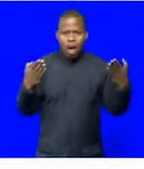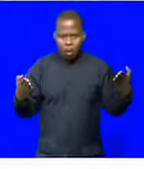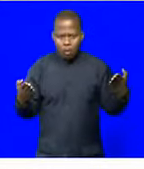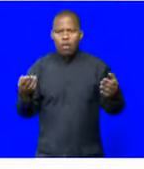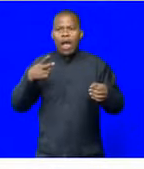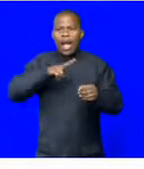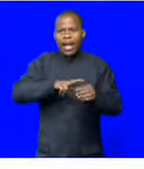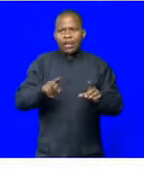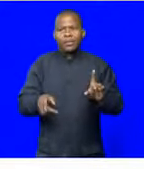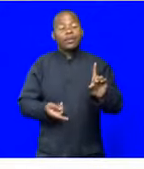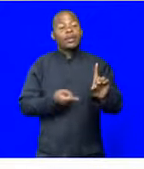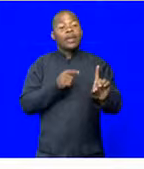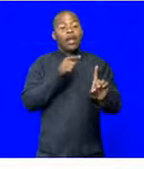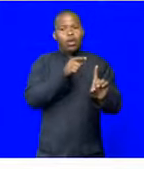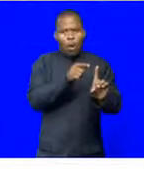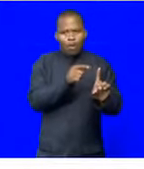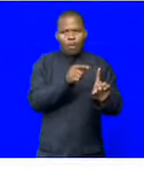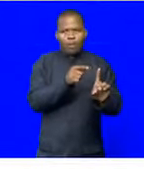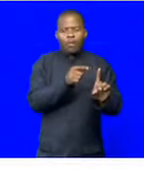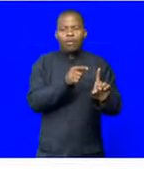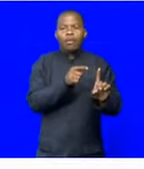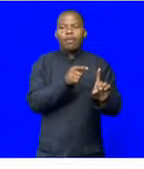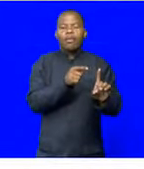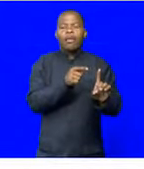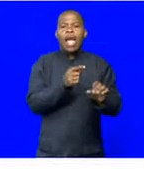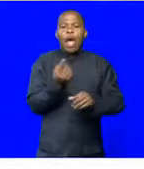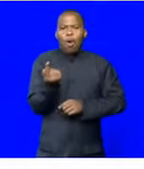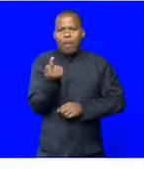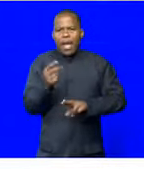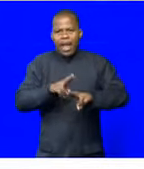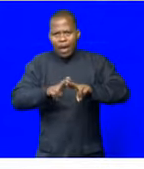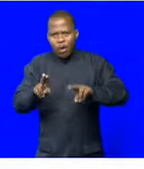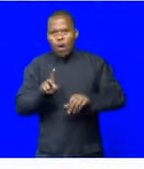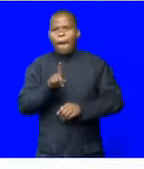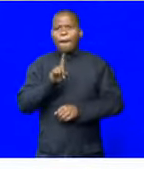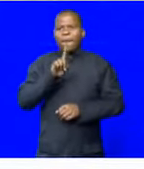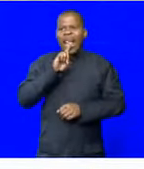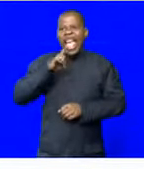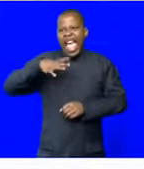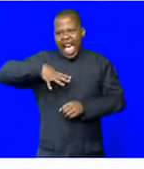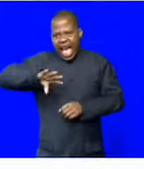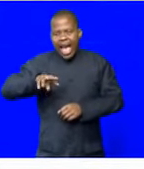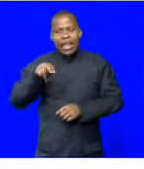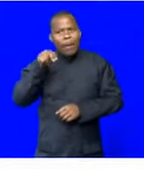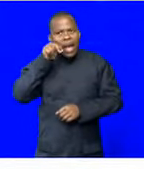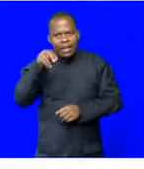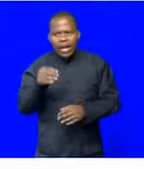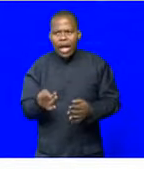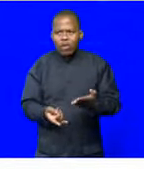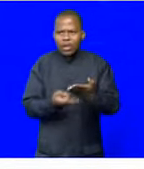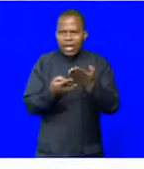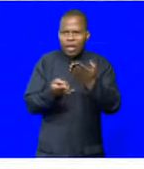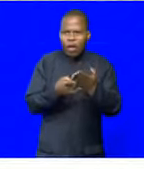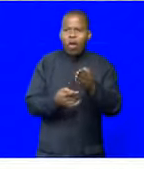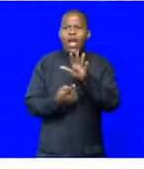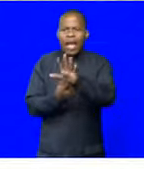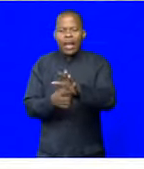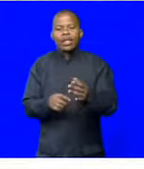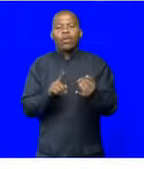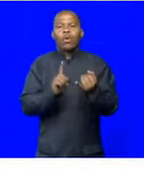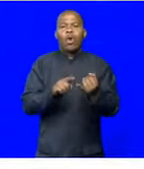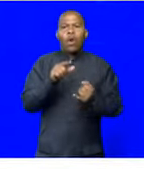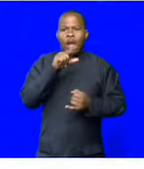Simelane akayetwa kulabadzinga ukuhlangabedwa ekunakekeleni bantwana njengoba Constance Tsabetse